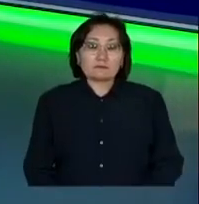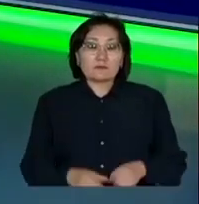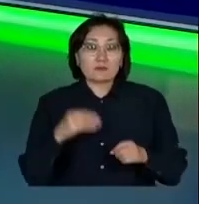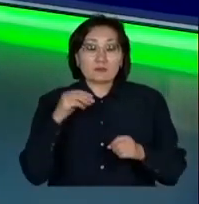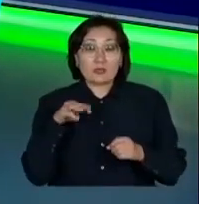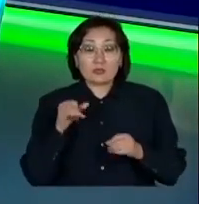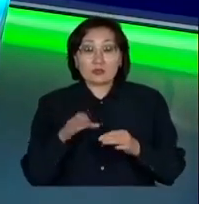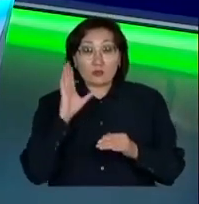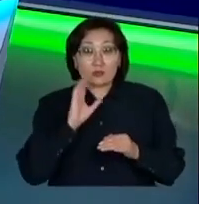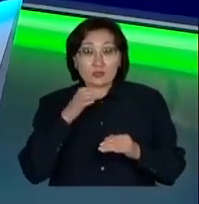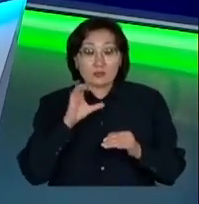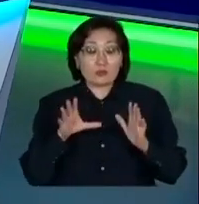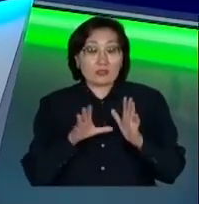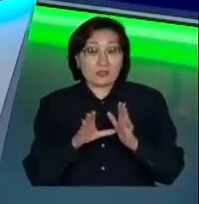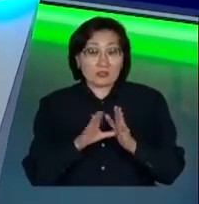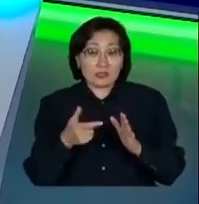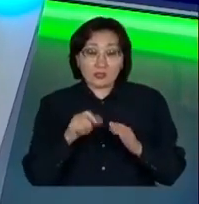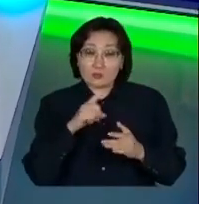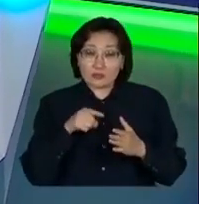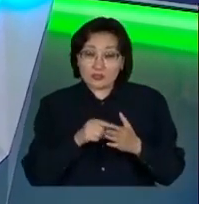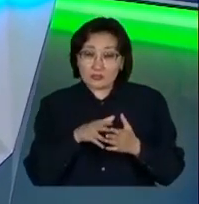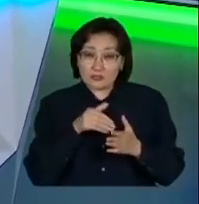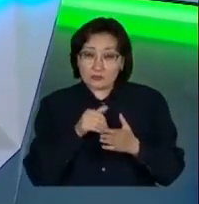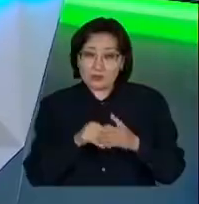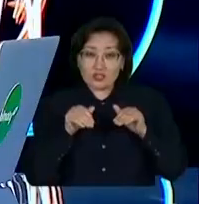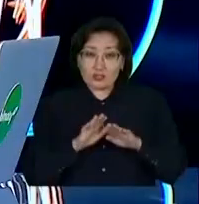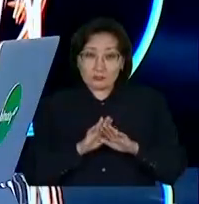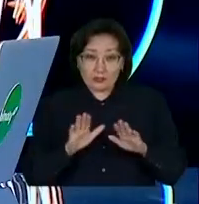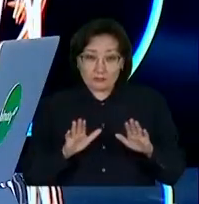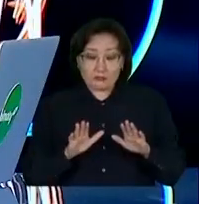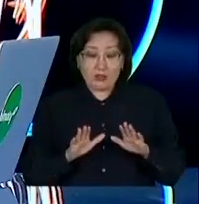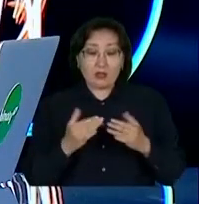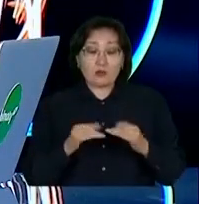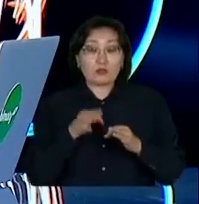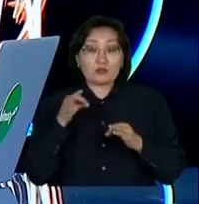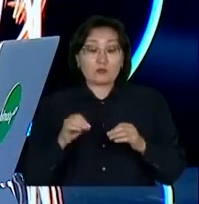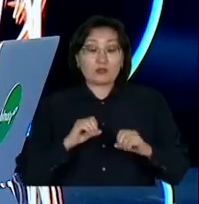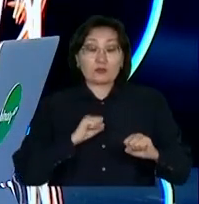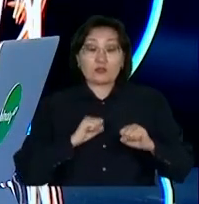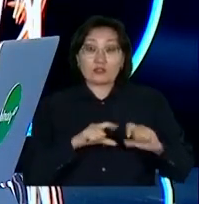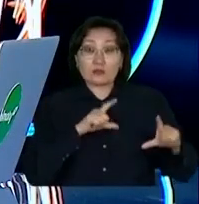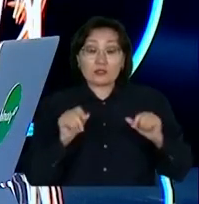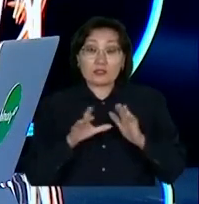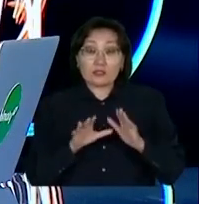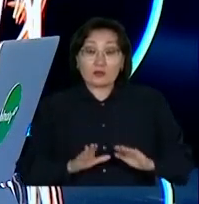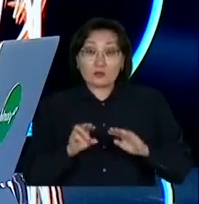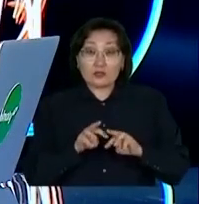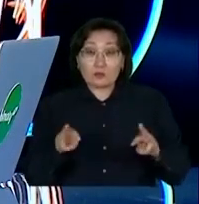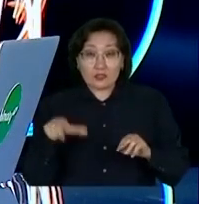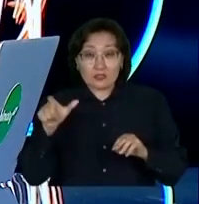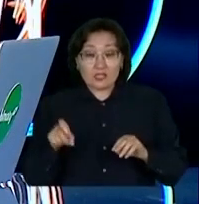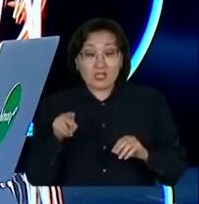Маңғыстауда ауыз су, электр энергиясы мен газ мәселесі әлі күнге дейін ақсап тұр. Өңірге сапармен барған энергетика вице-министрі